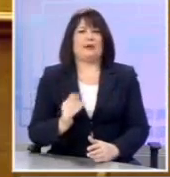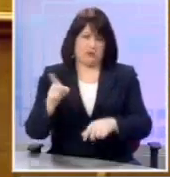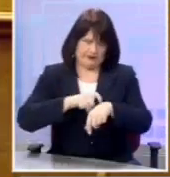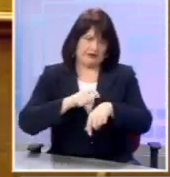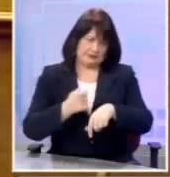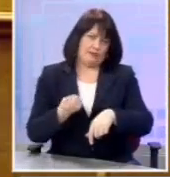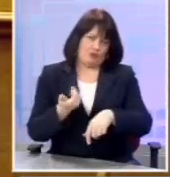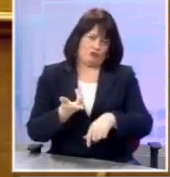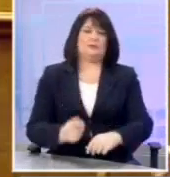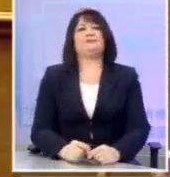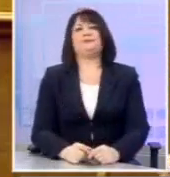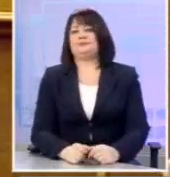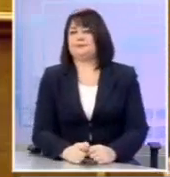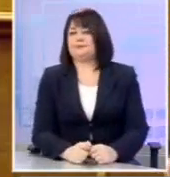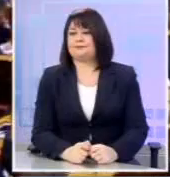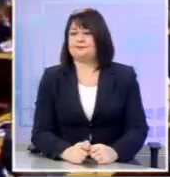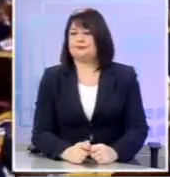σήμερα.